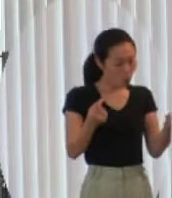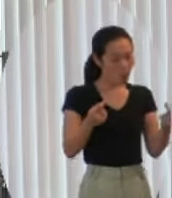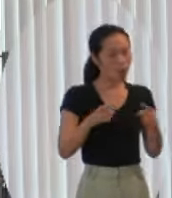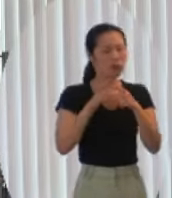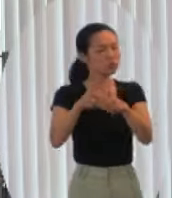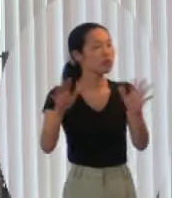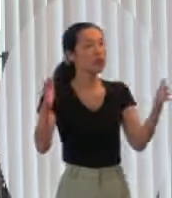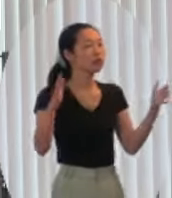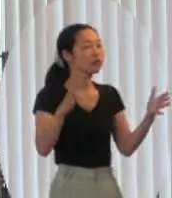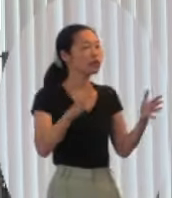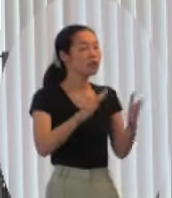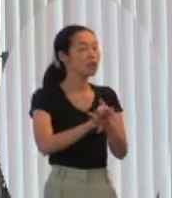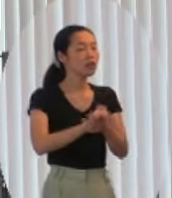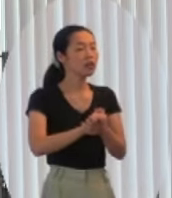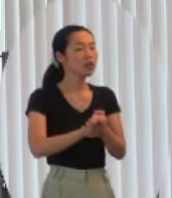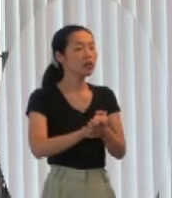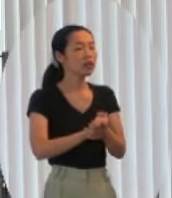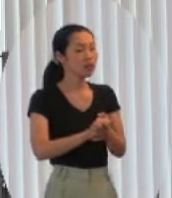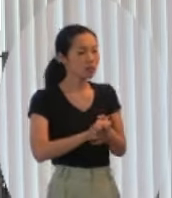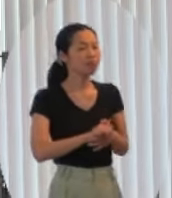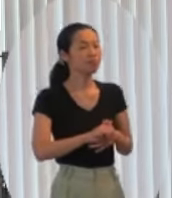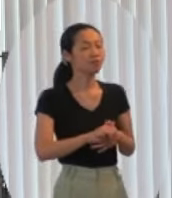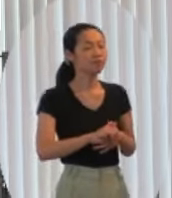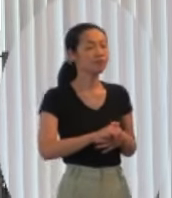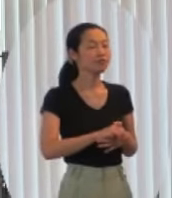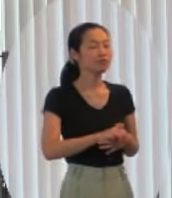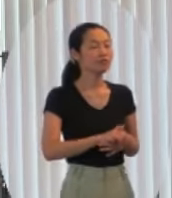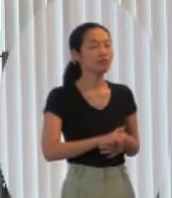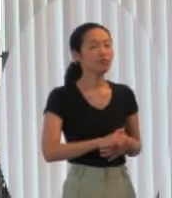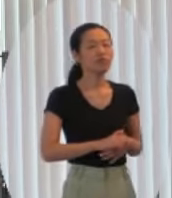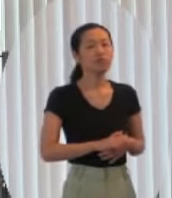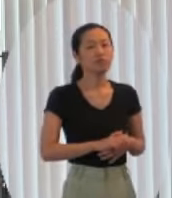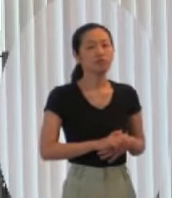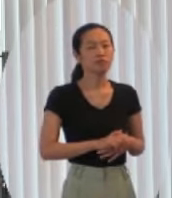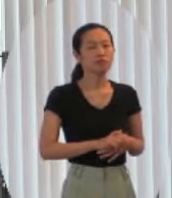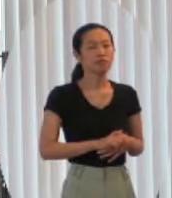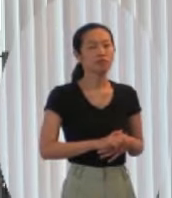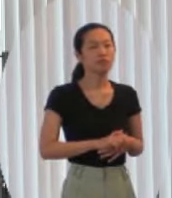直接の戦争をしなかったということですけれども